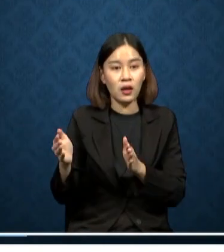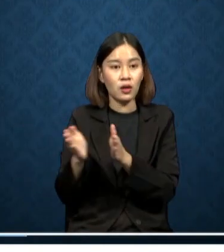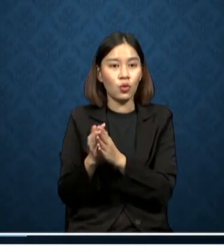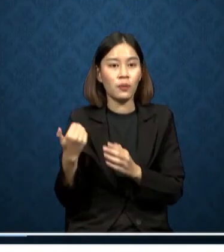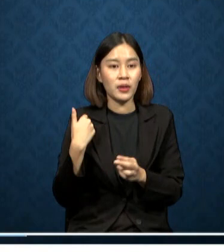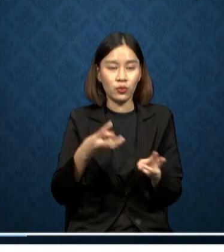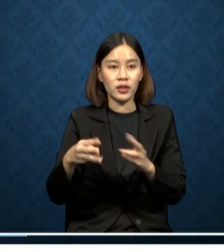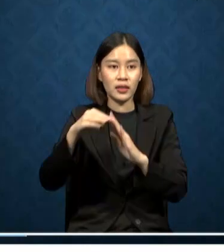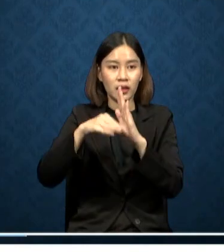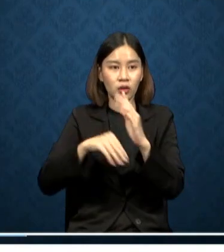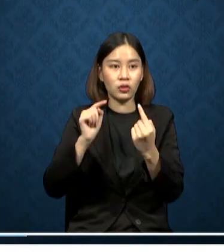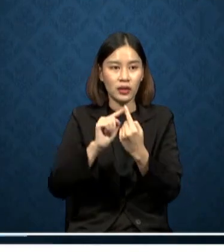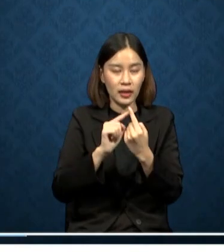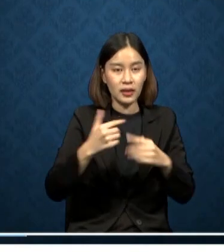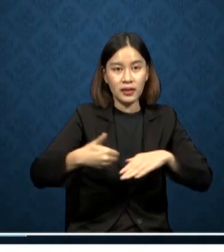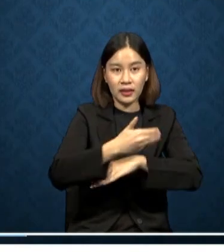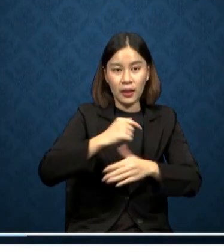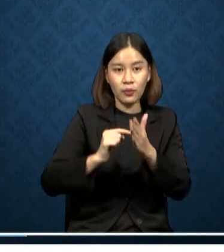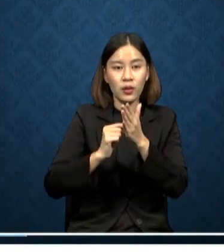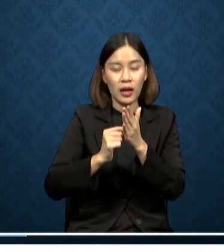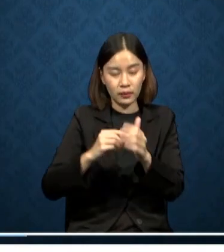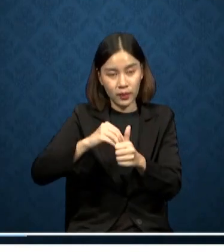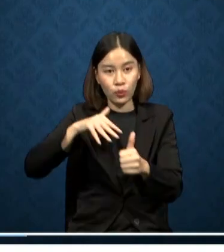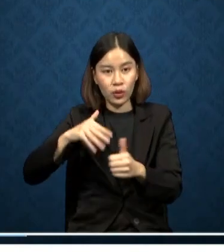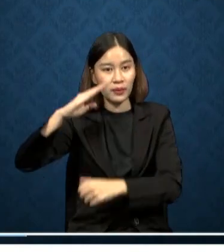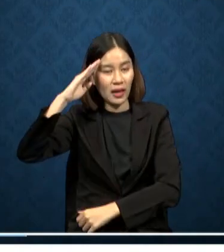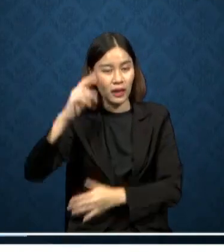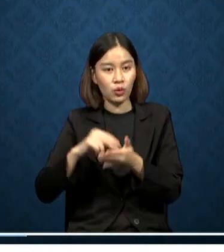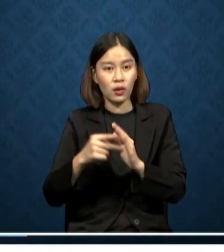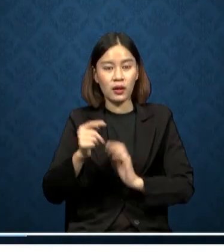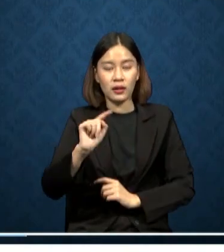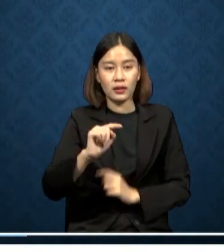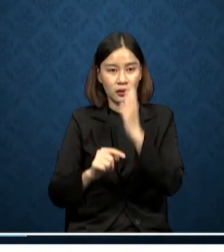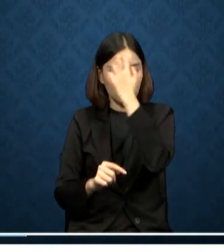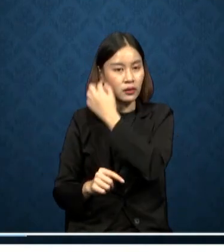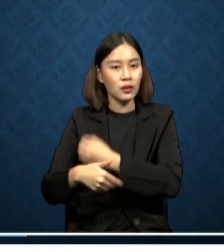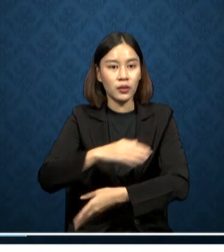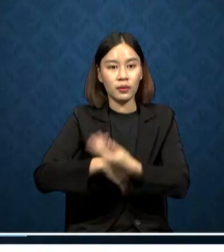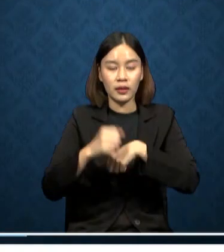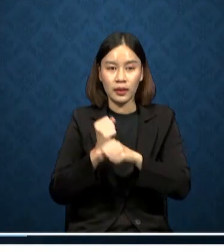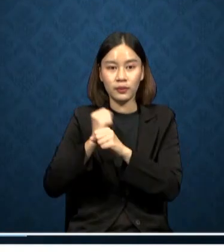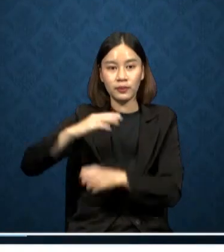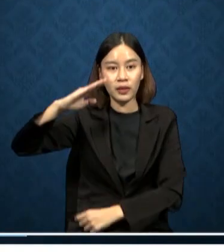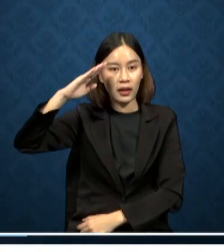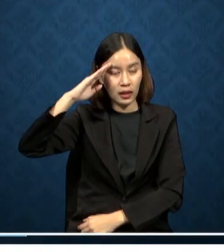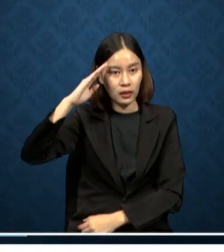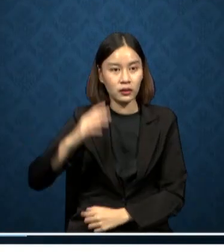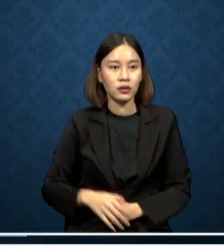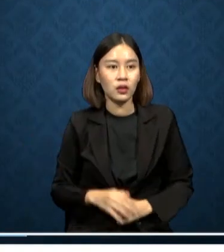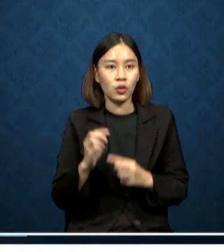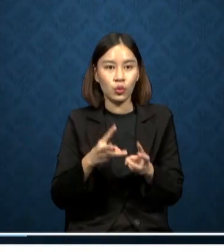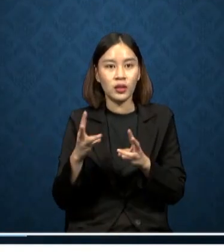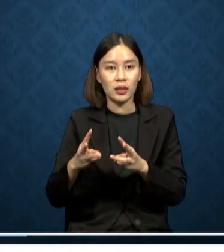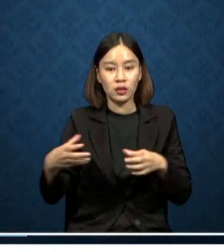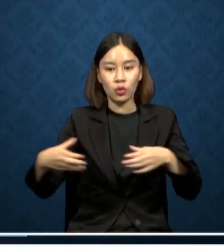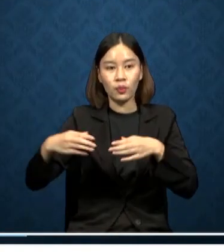ใช้หลักการเมืองทำกอาหารอย่างเกมข้น hesitsารกำตหารด้การใช้ก